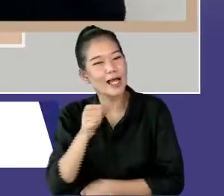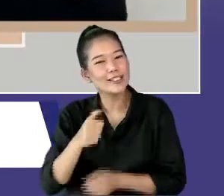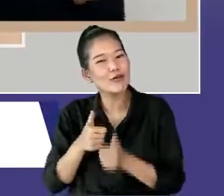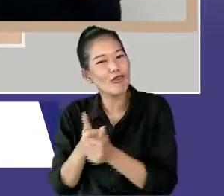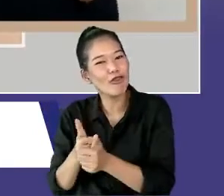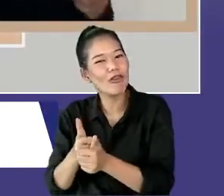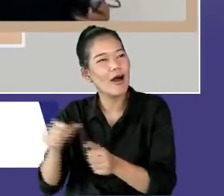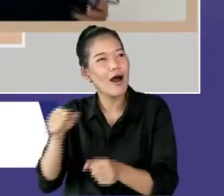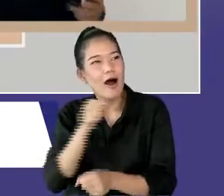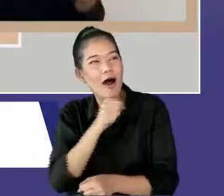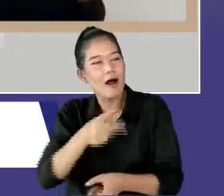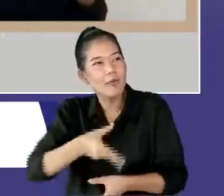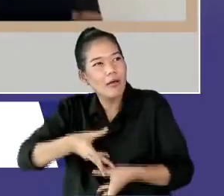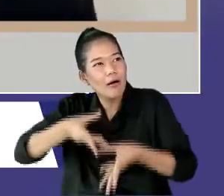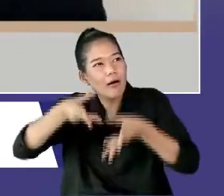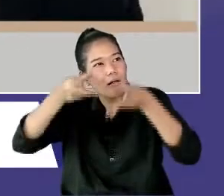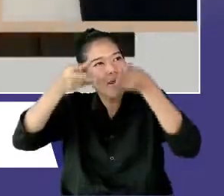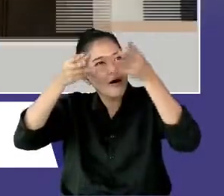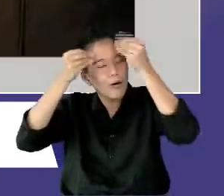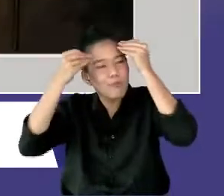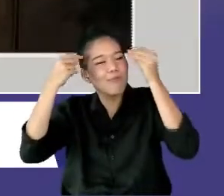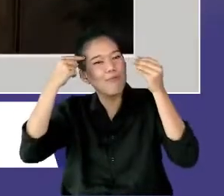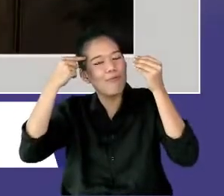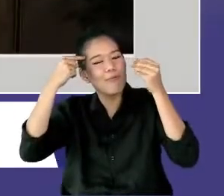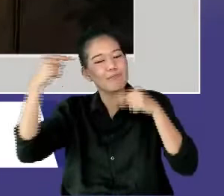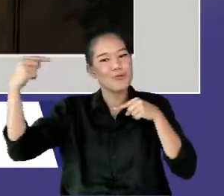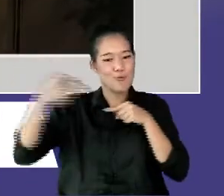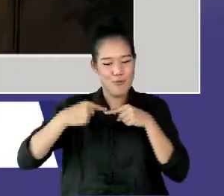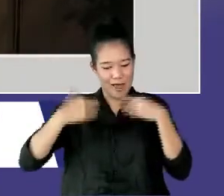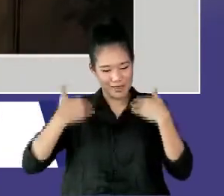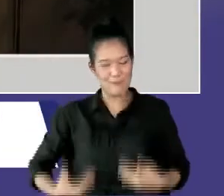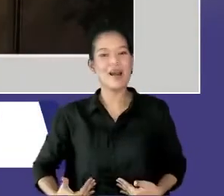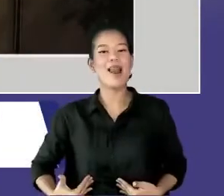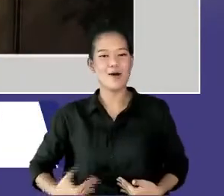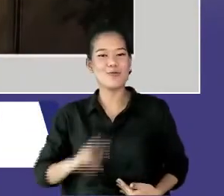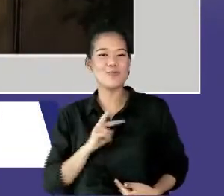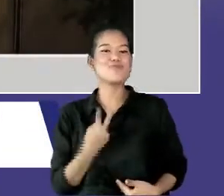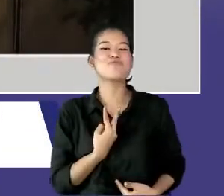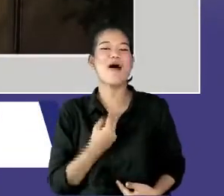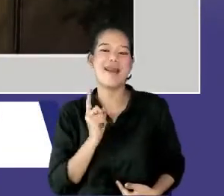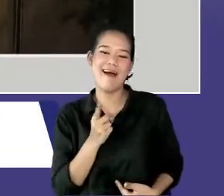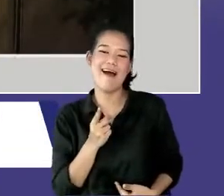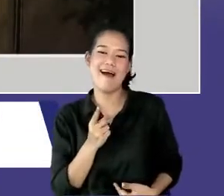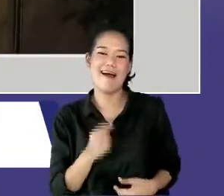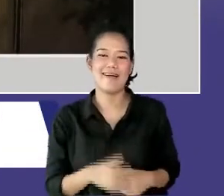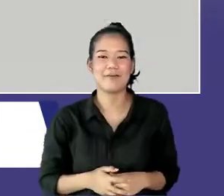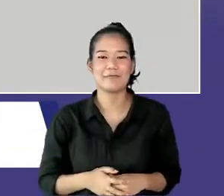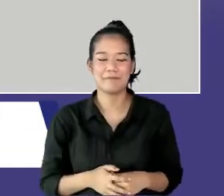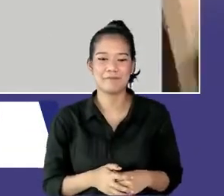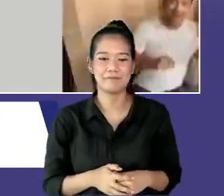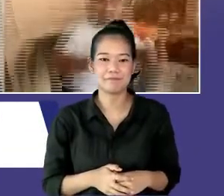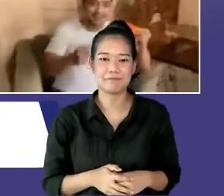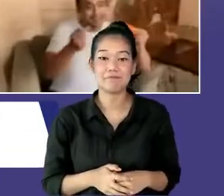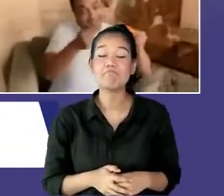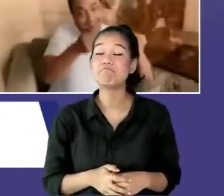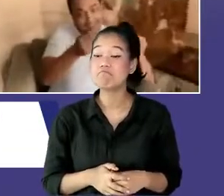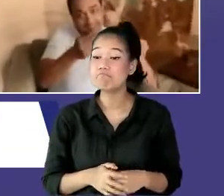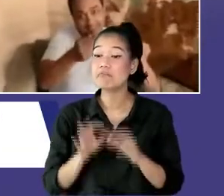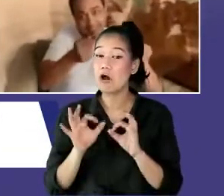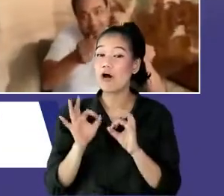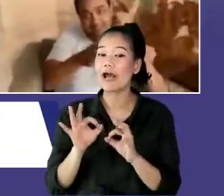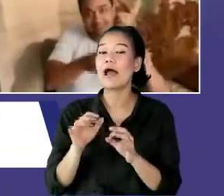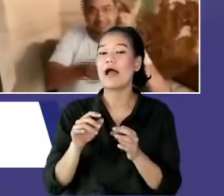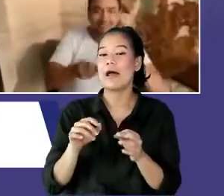ikut menyanyikan, akhirnya mereka juga berperilaku seperti apa yang disampaikan di dalam pesan lagu tersebut gitu Mas. Oke,